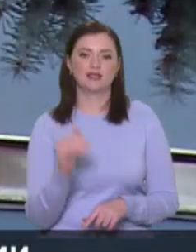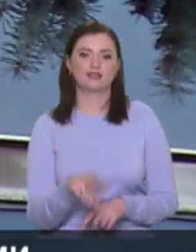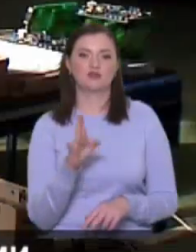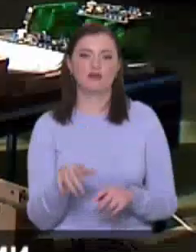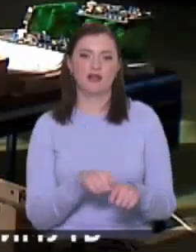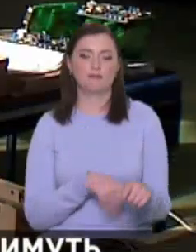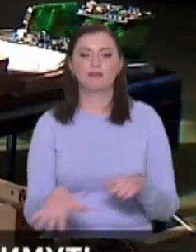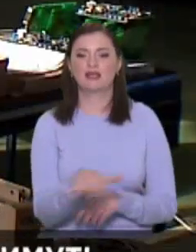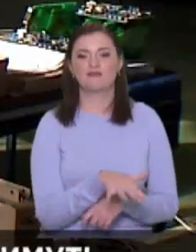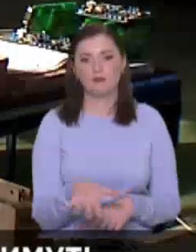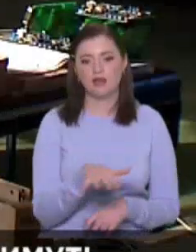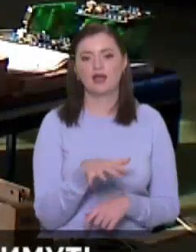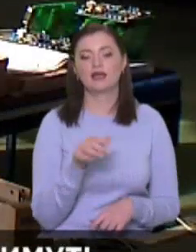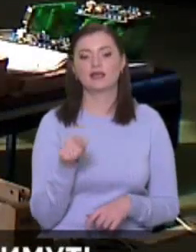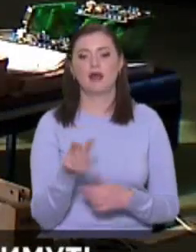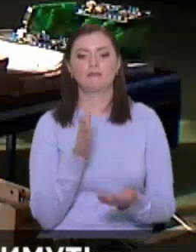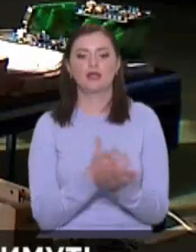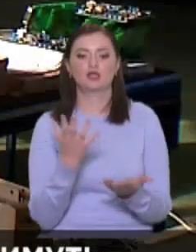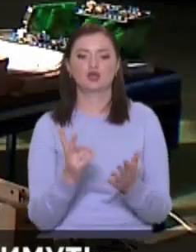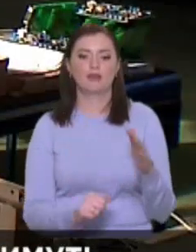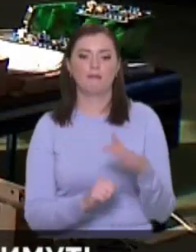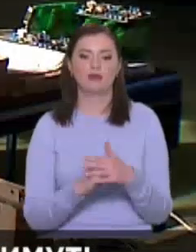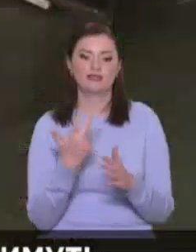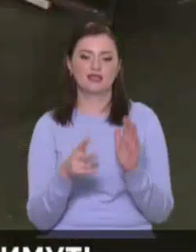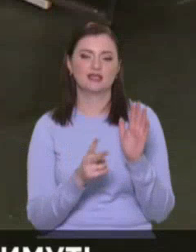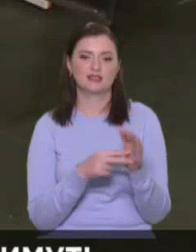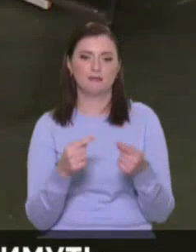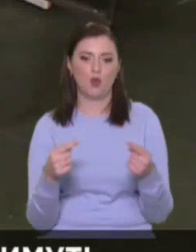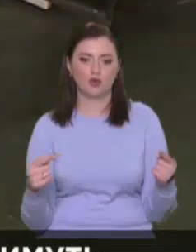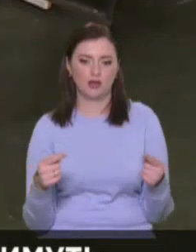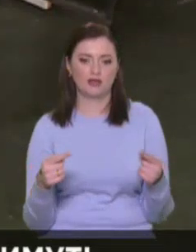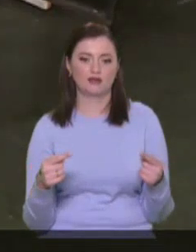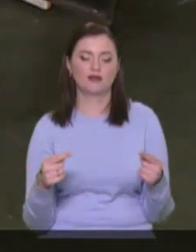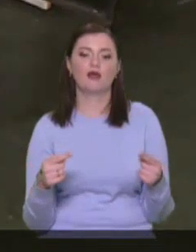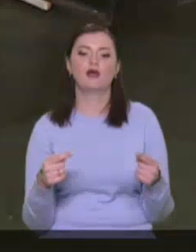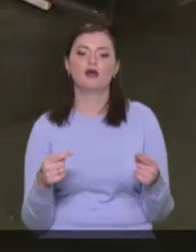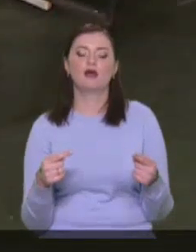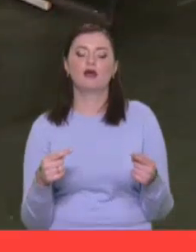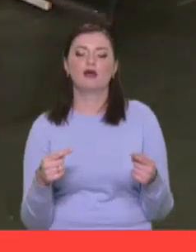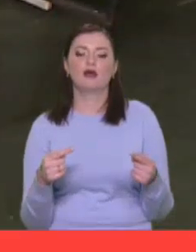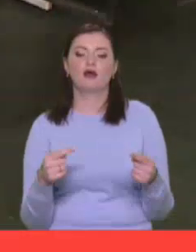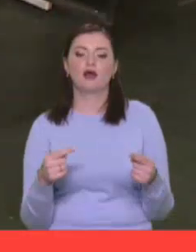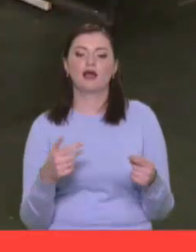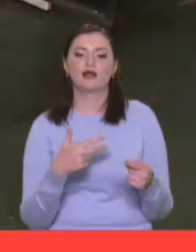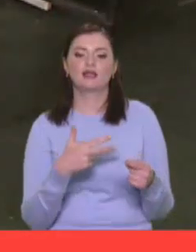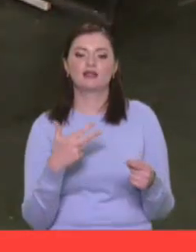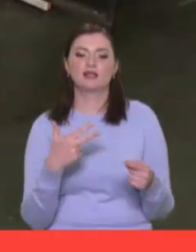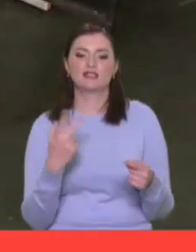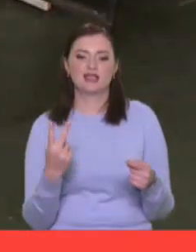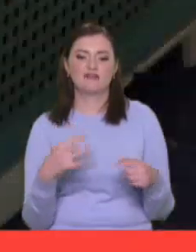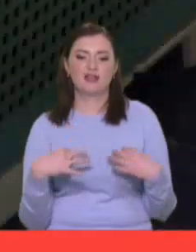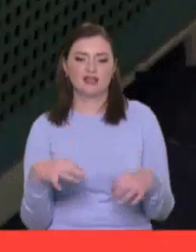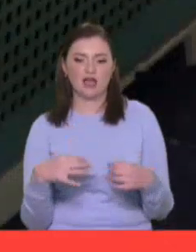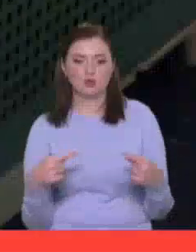метрів приміщень. Там є ще на базі 37 одиниць нерухомого майна, 32 транспортні засоби. Ну і також